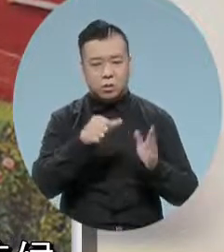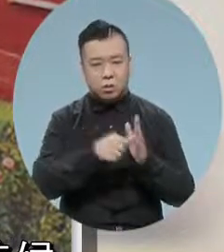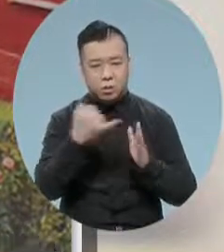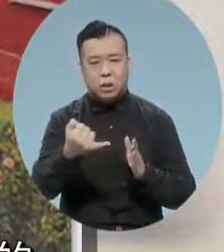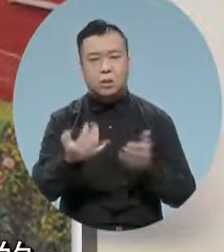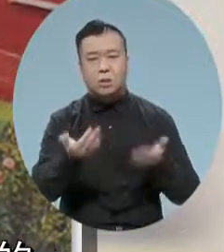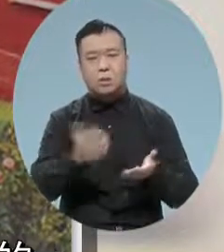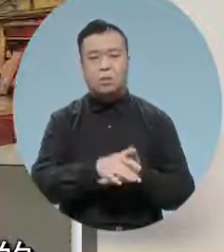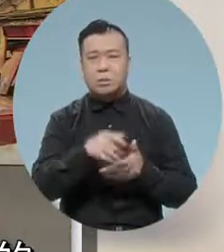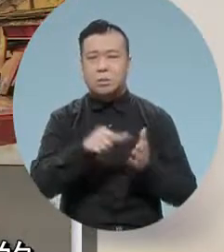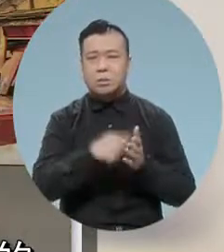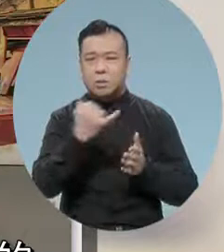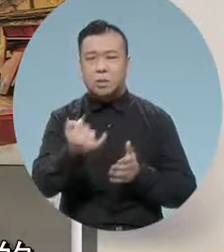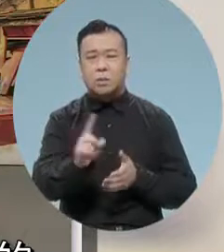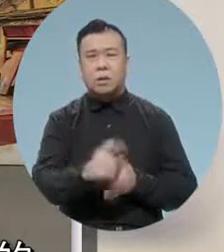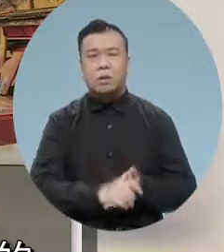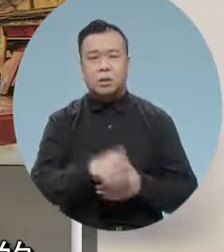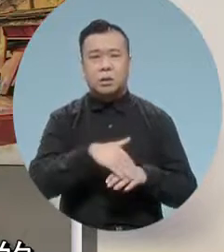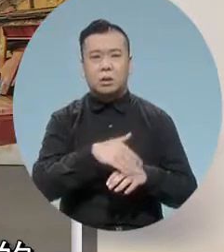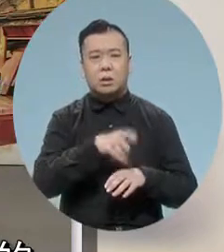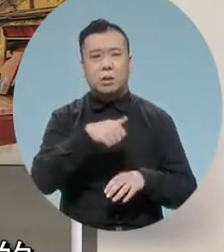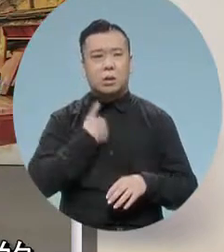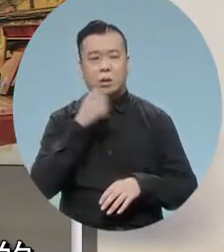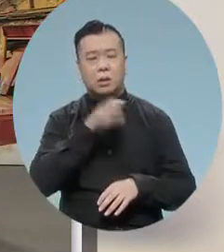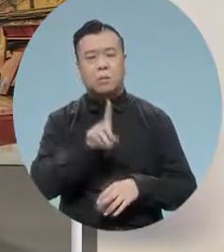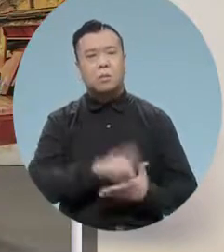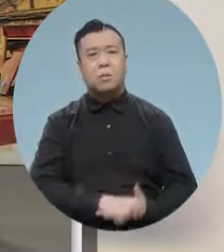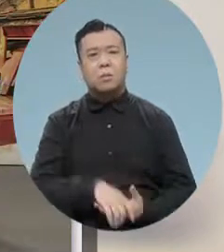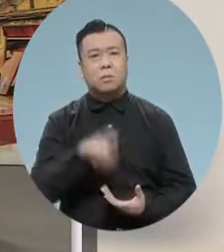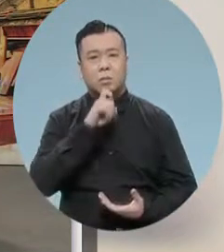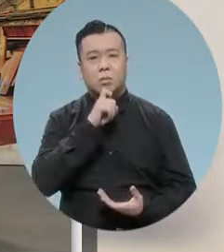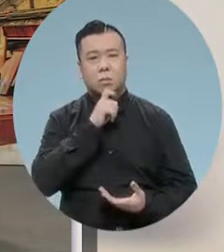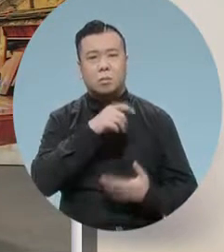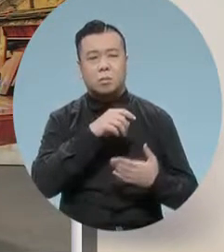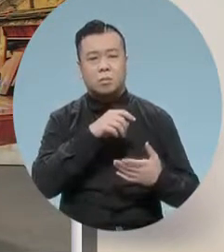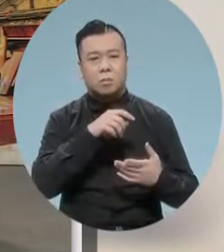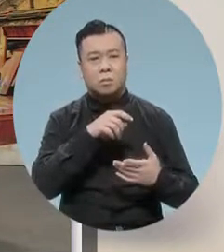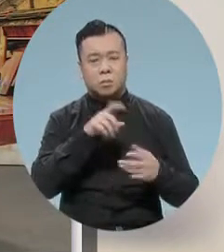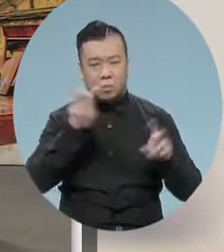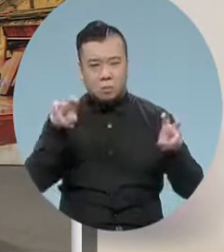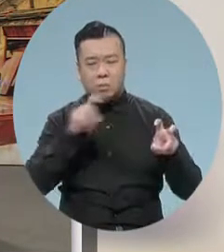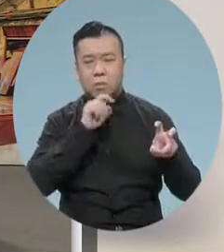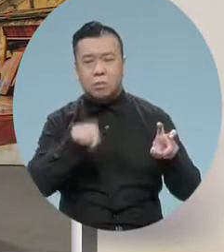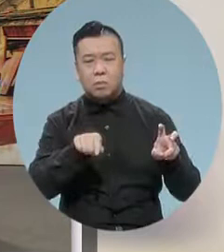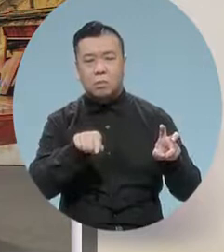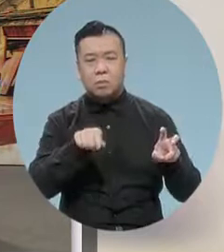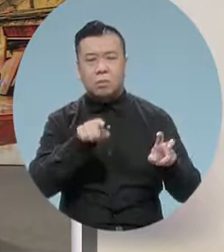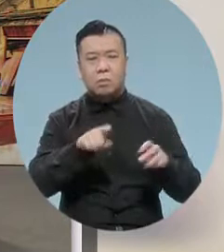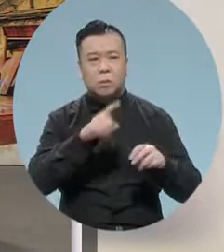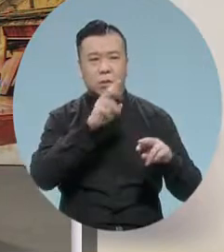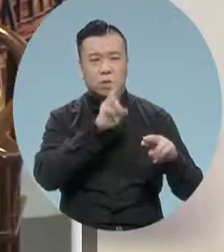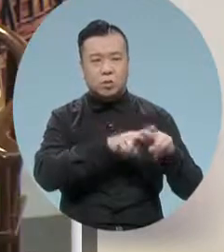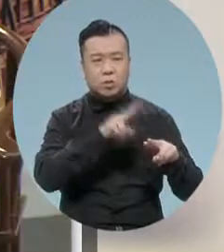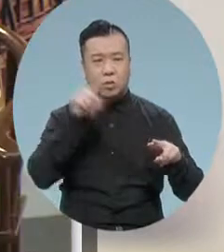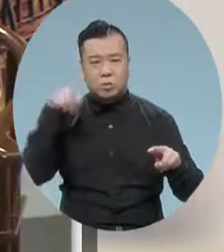時候。點解最壞呢？就係頭先老師提到嘅嗰個帶引號嘅 “call and call” 中美對